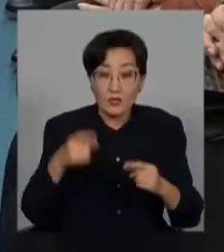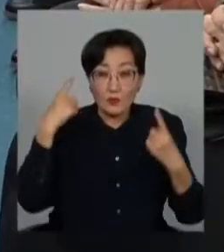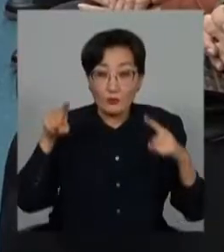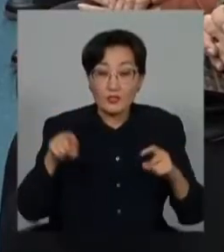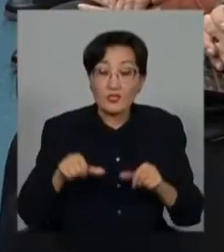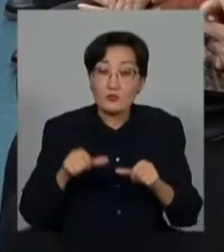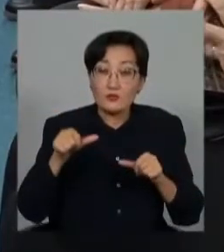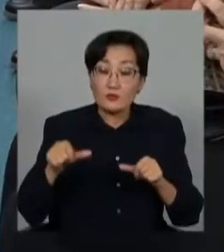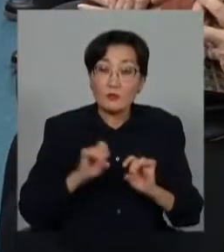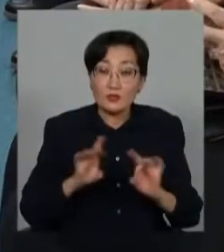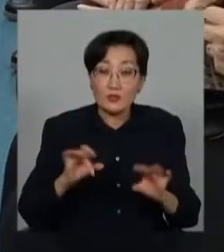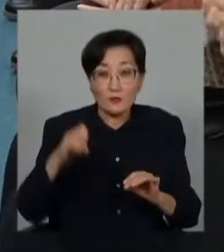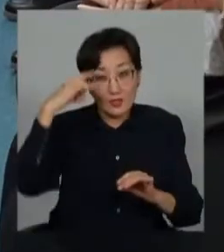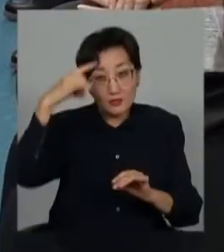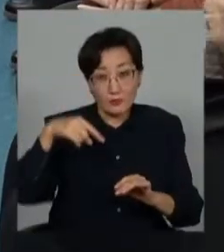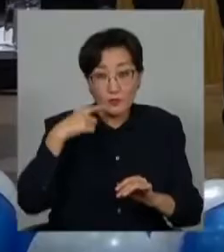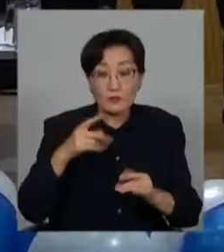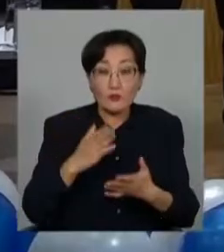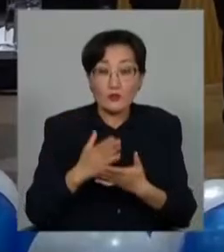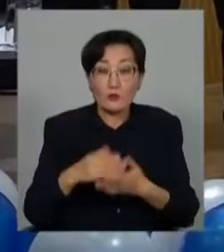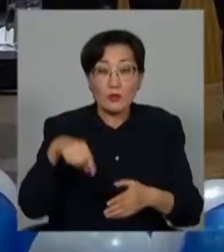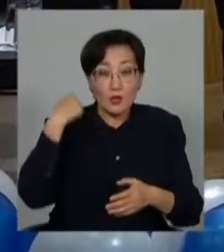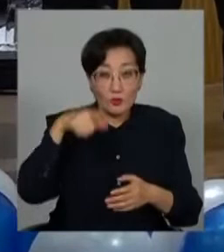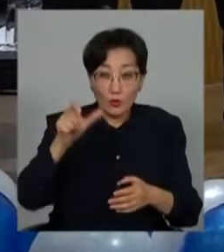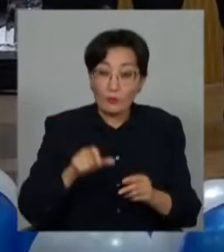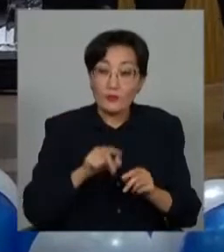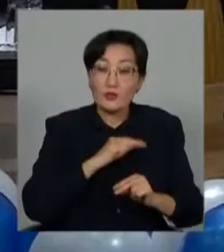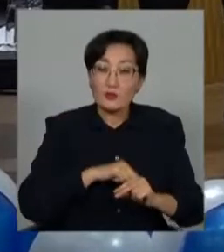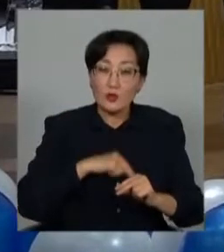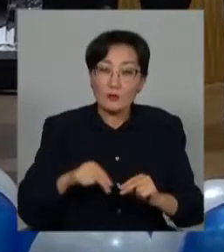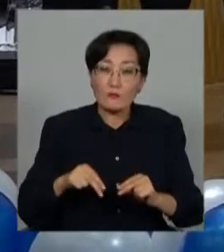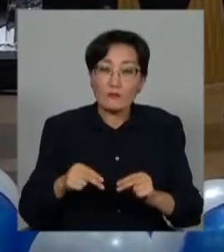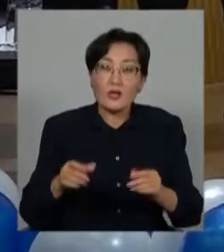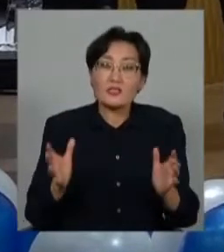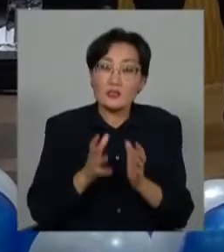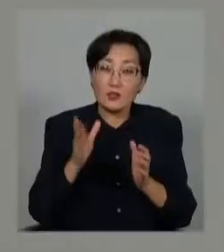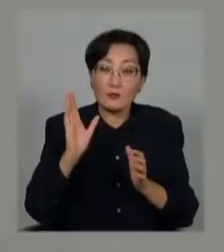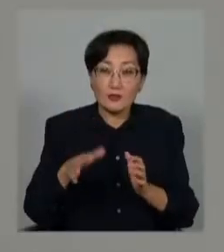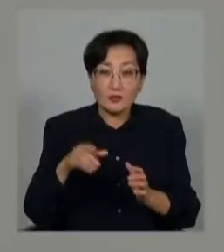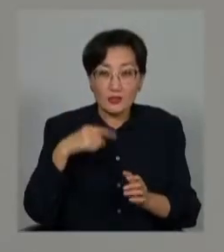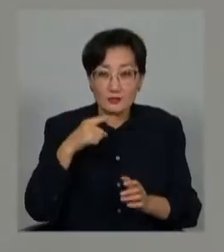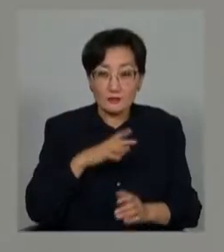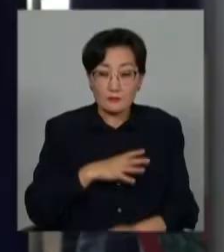шығармашылық ерекшелігіне тоқталып, қазақ тілі барда тұлғаның еңбегі еселене беретінін айтты.